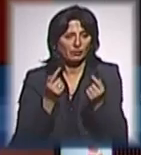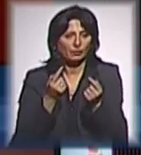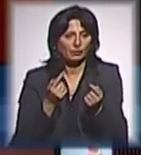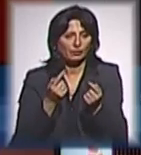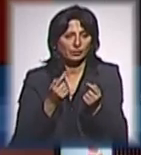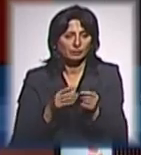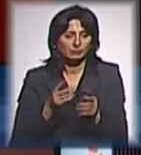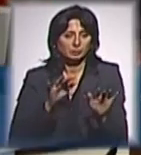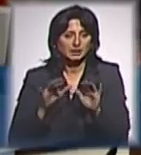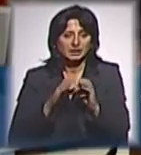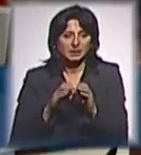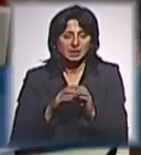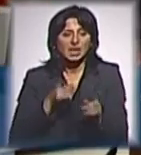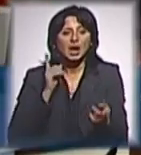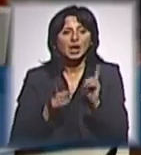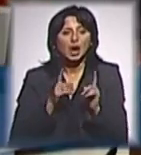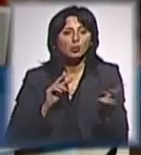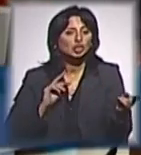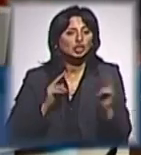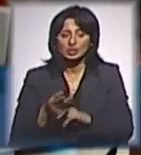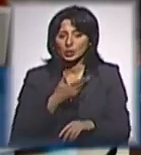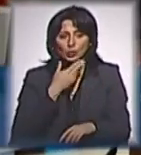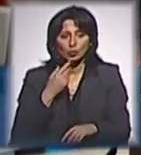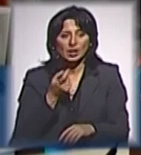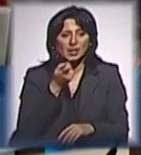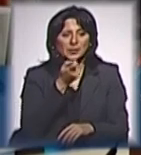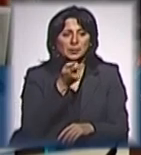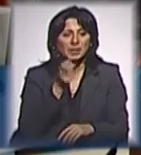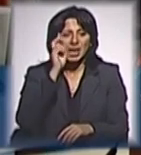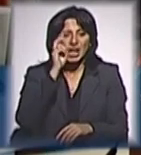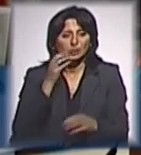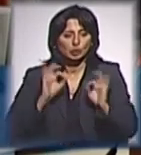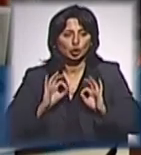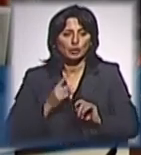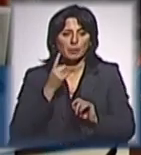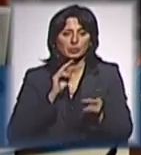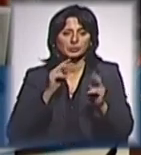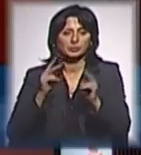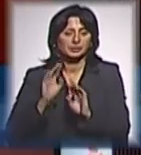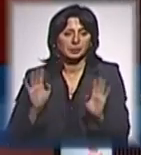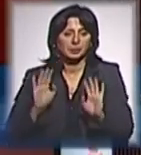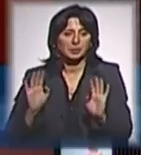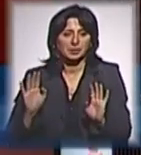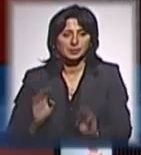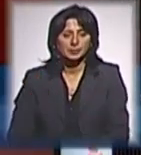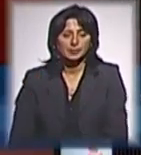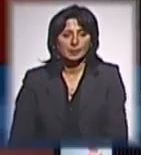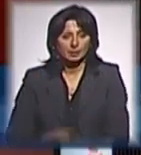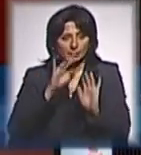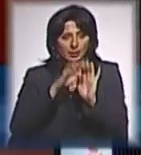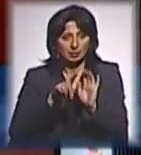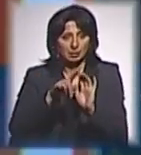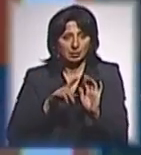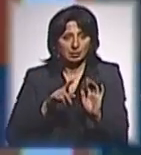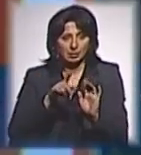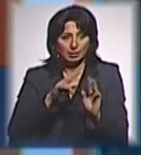ხელისუფლების ფავორიტი ბიზნესმენები და რეალურად არაფერი არ შეიცვალა გარდა რამოდენიმე სახელმწიფო ჩინოვნიკისა. ჩვენი ამოცანა არის. ჩამოცვალეთ ამ ყველაფრის